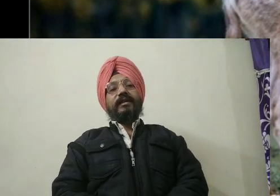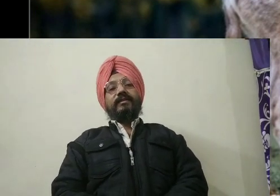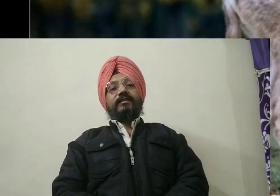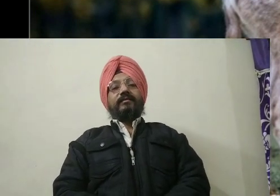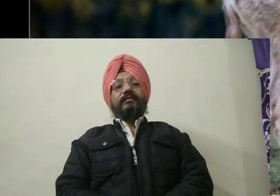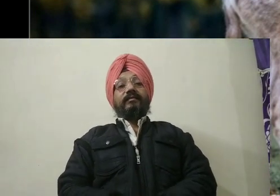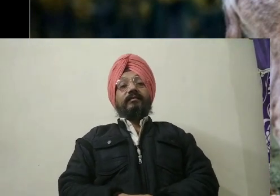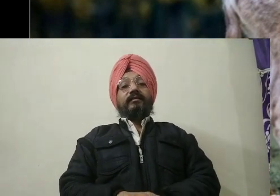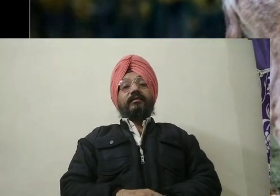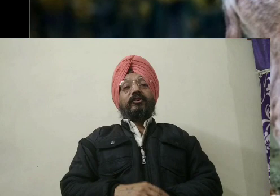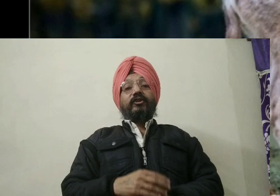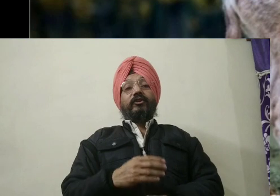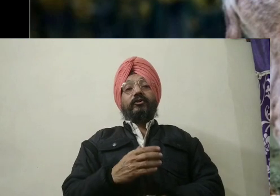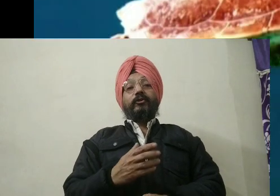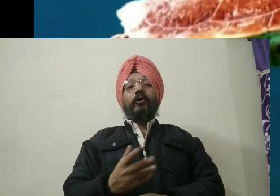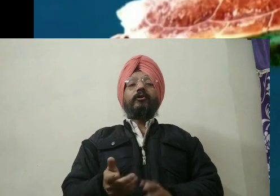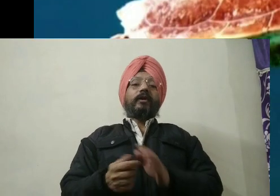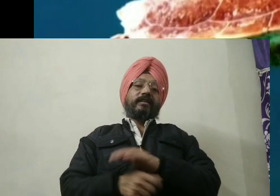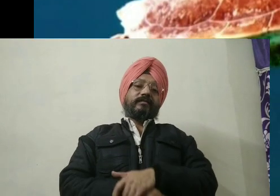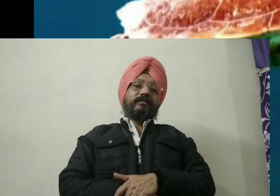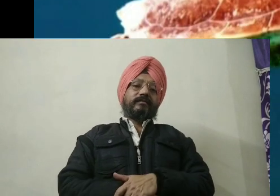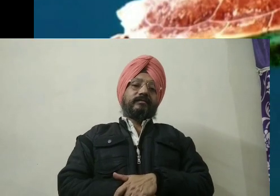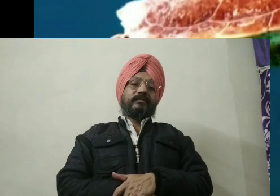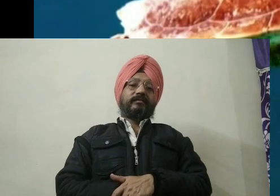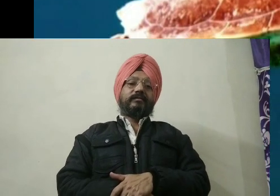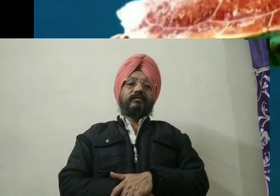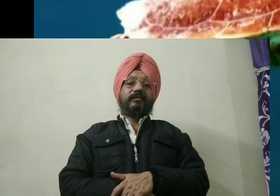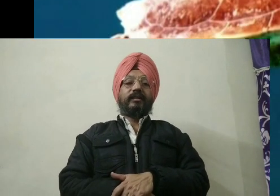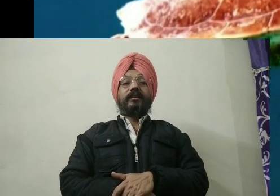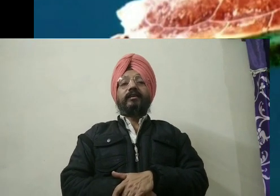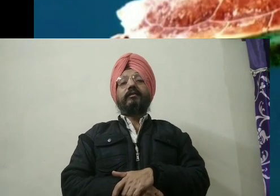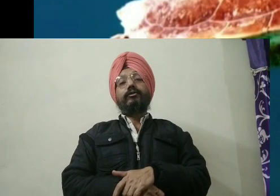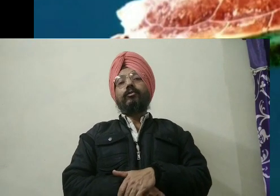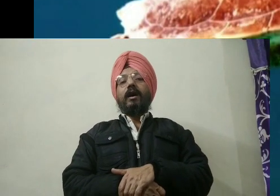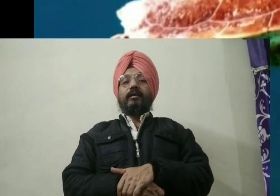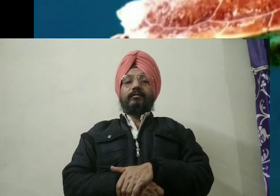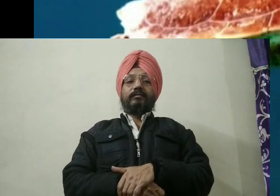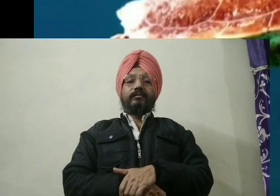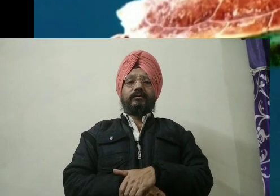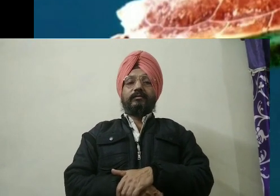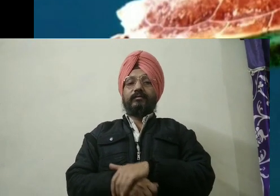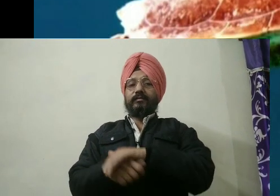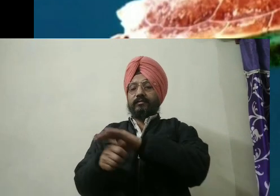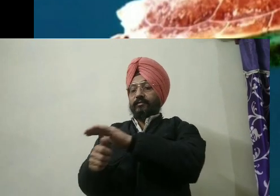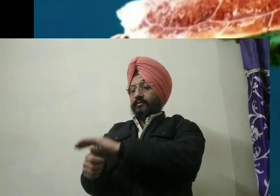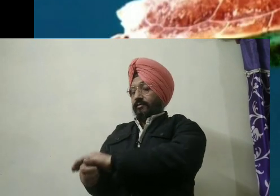नेक्स्ट टॉर्ट यानि कच्छुआ